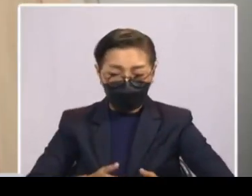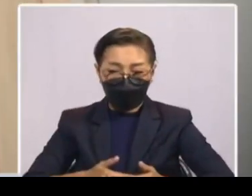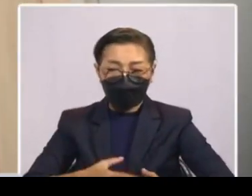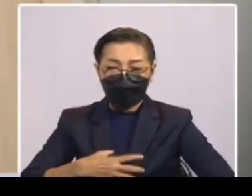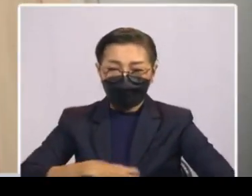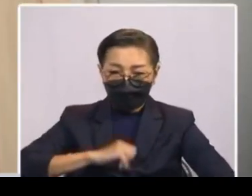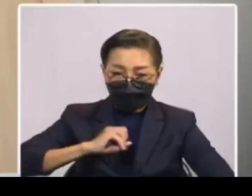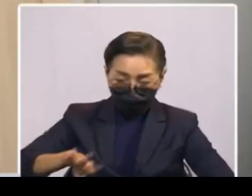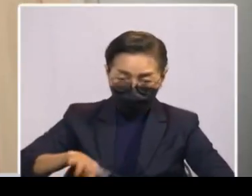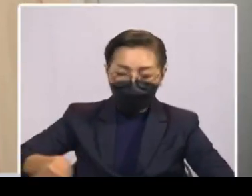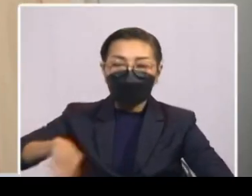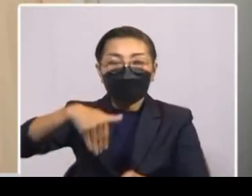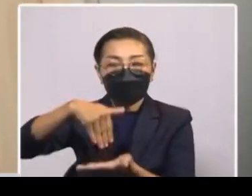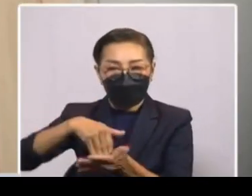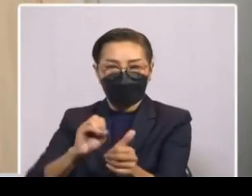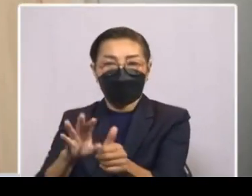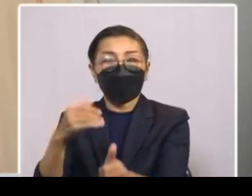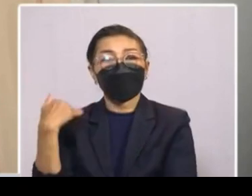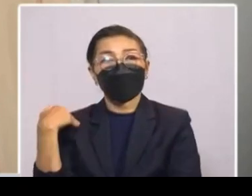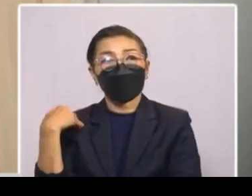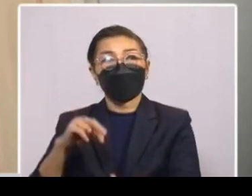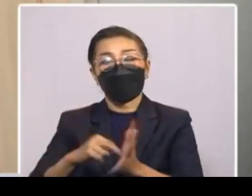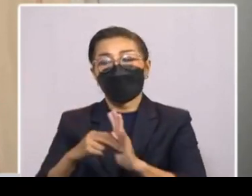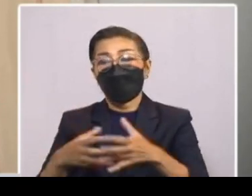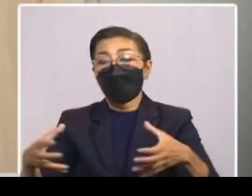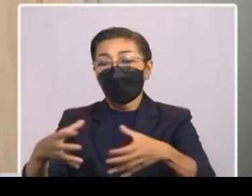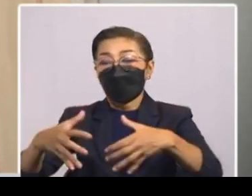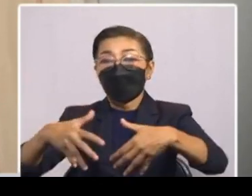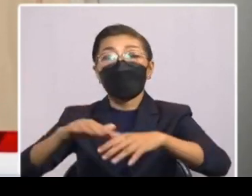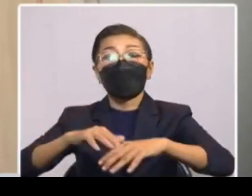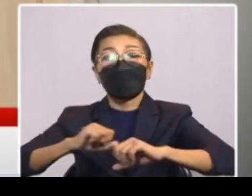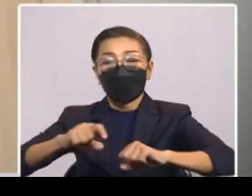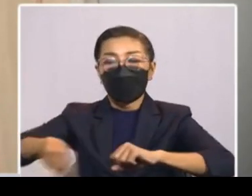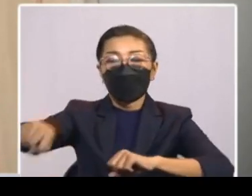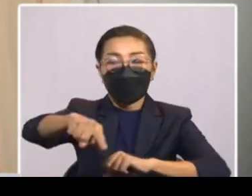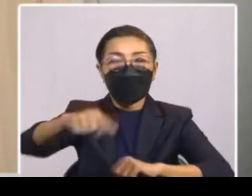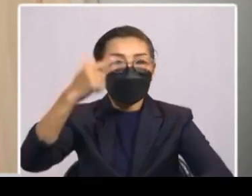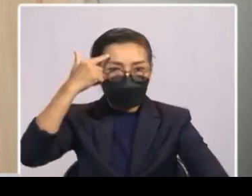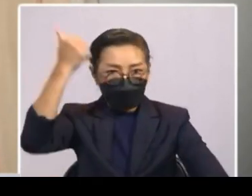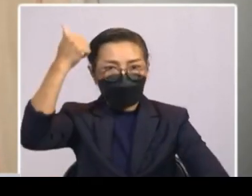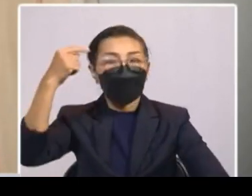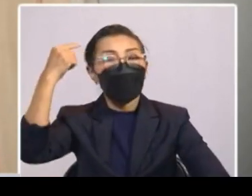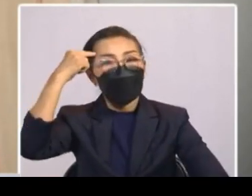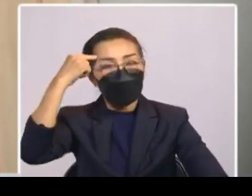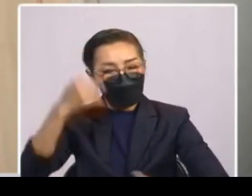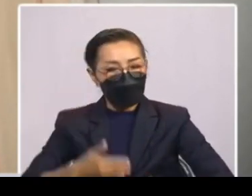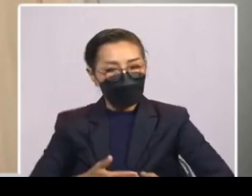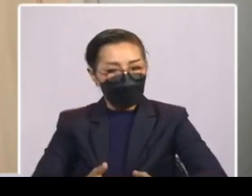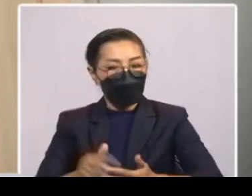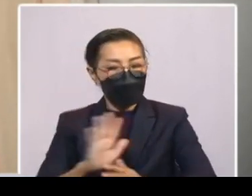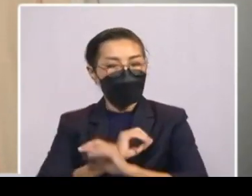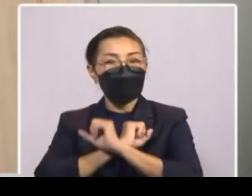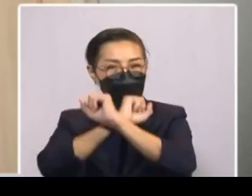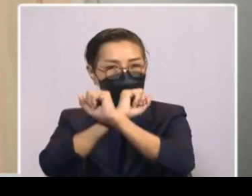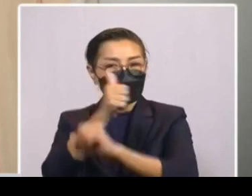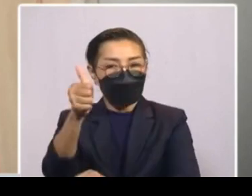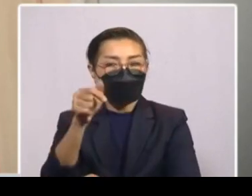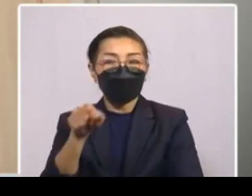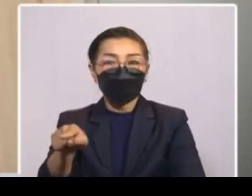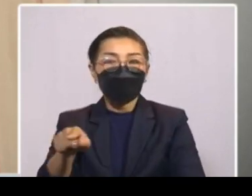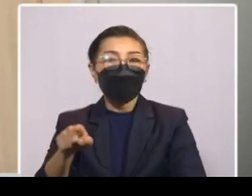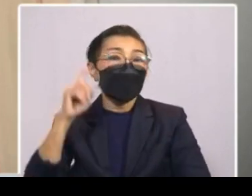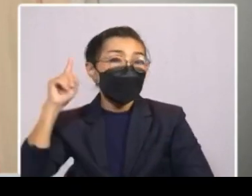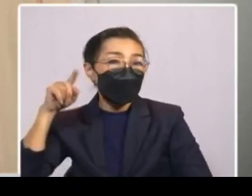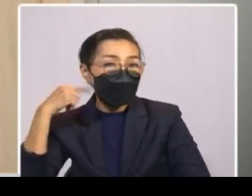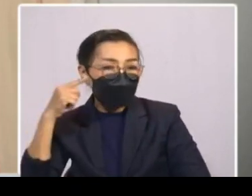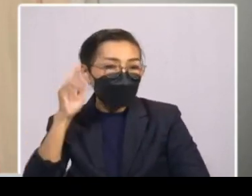รภ ์ก็คือเด็กกลุ่มนี้ก็จะไม่เป็นคุณแม่วัยใสเขาก็จะมีวิธีการป้องกันตัวเขาก็คือก็อยู่กับเพศตรงกันข้